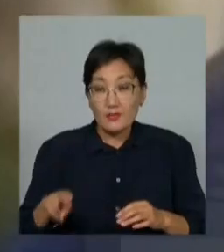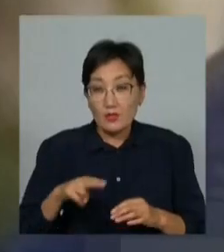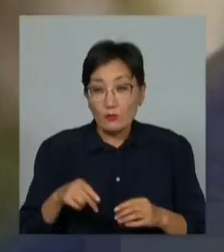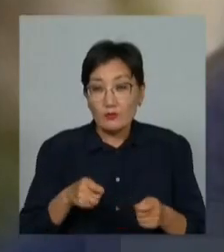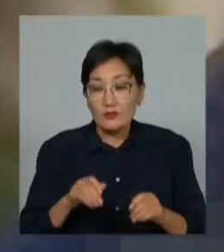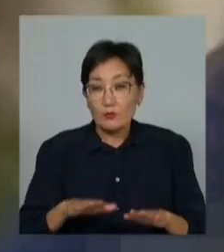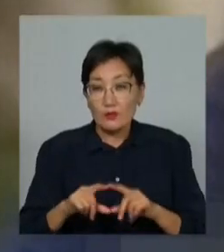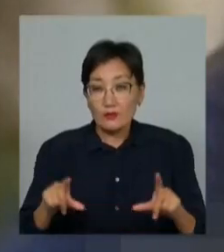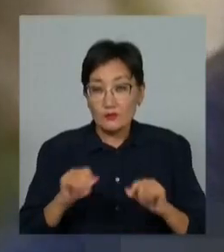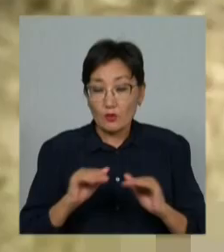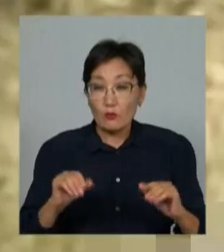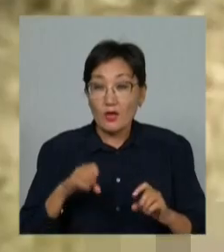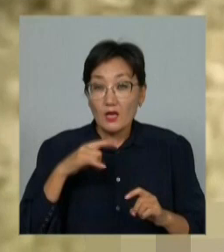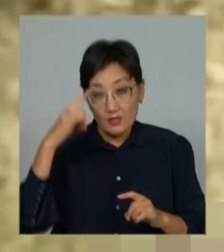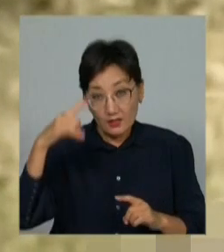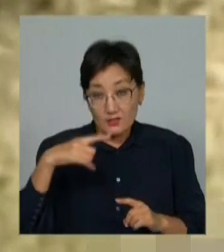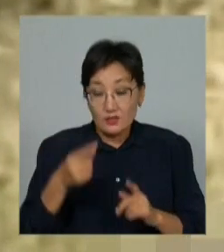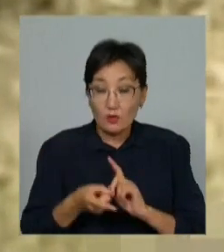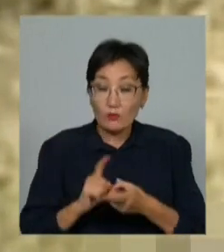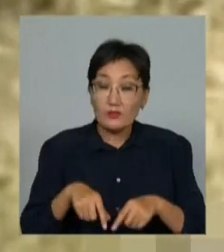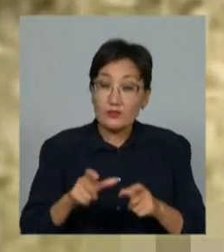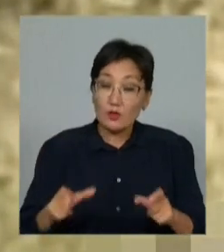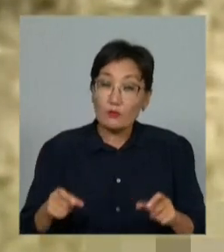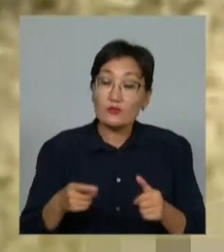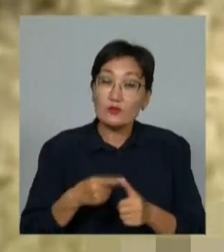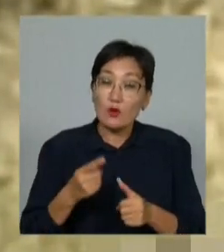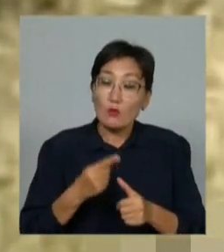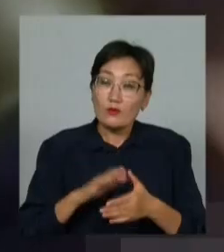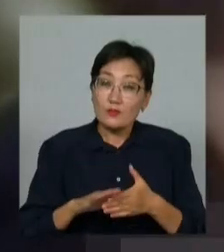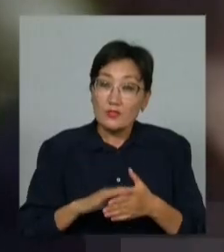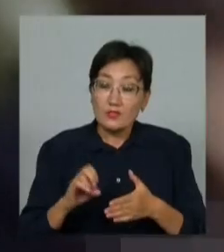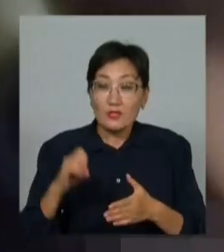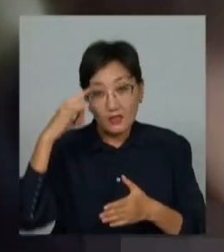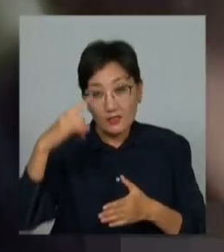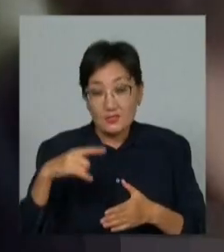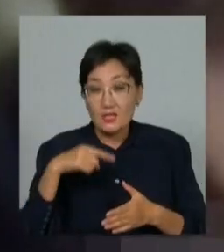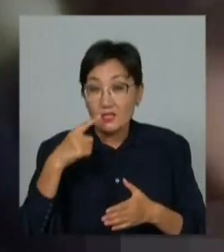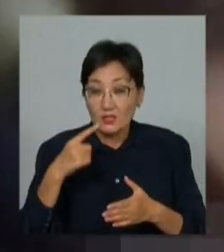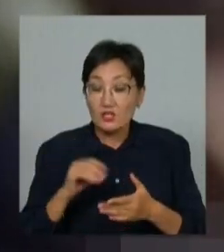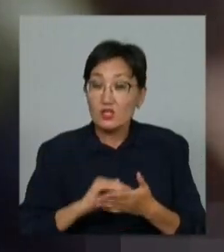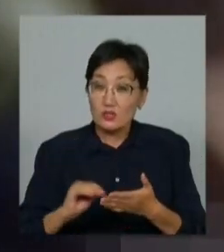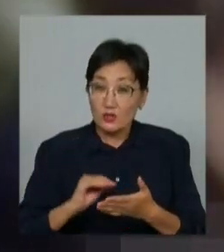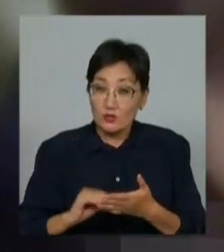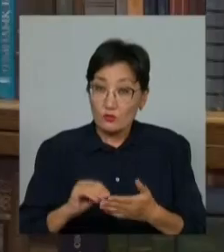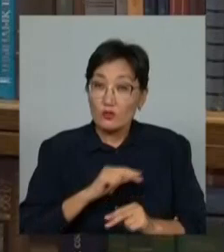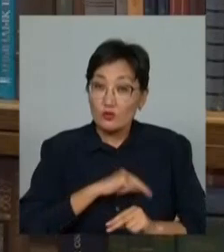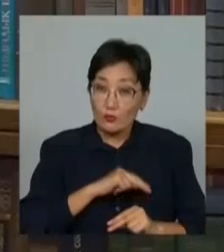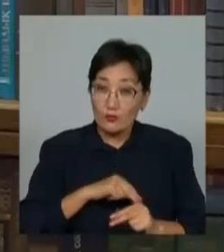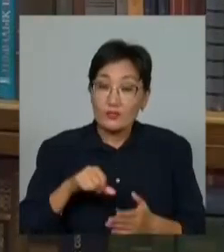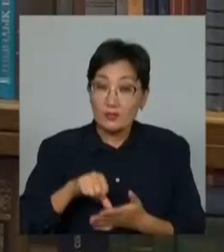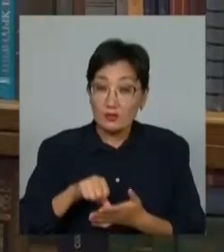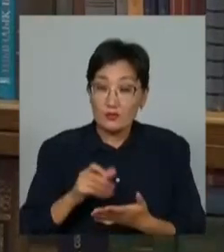мектеп балабақшаларды қазақшаландыру ісіне, азаматтардың аты мен тегін ұлттық үлгіге бейімдеу жұмыстарына белсене араласқаны мәлім.